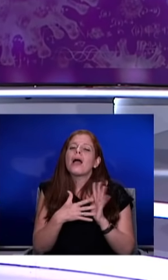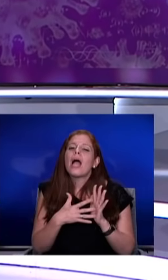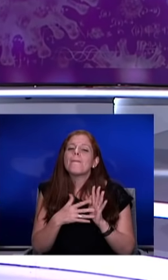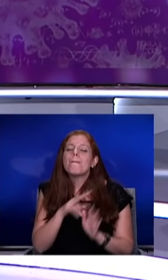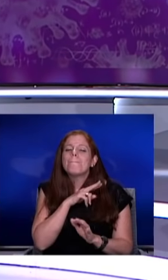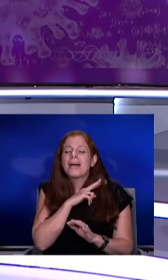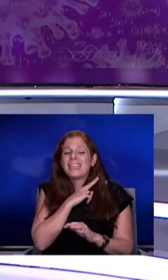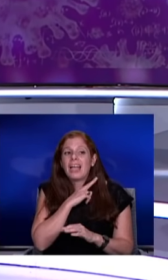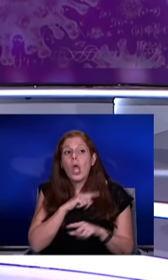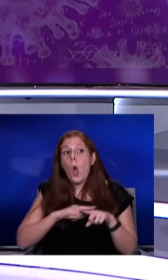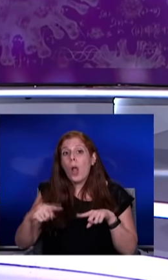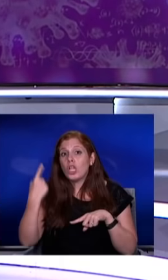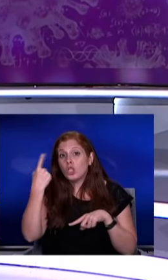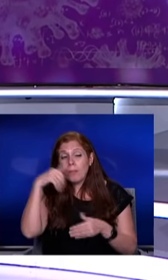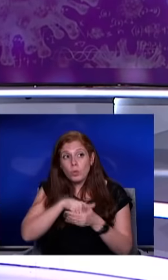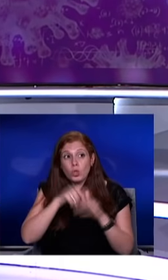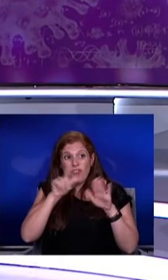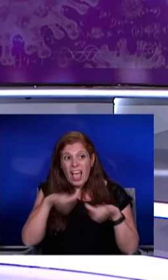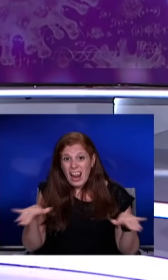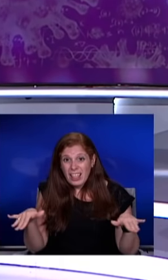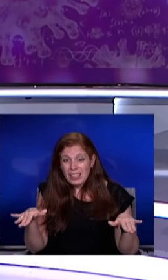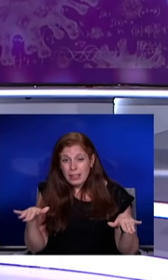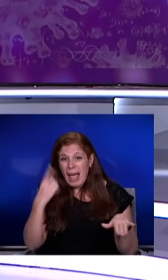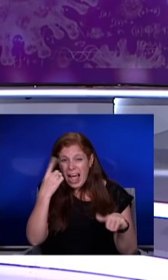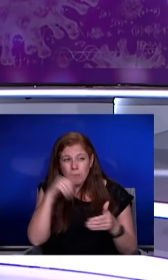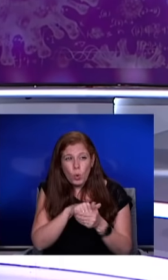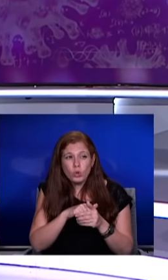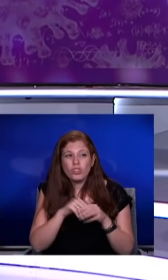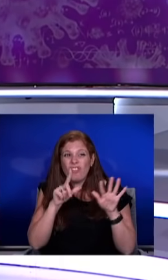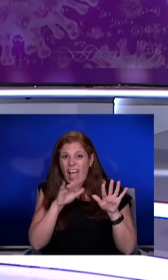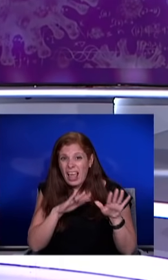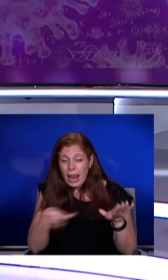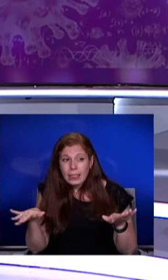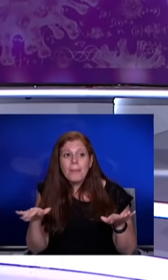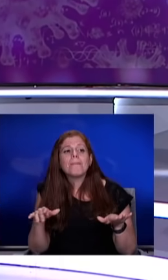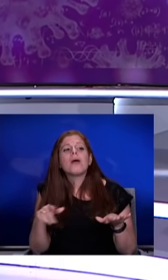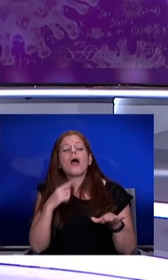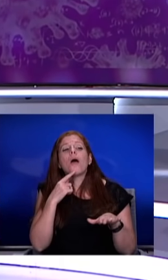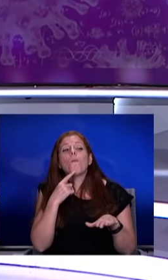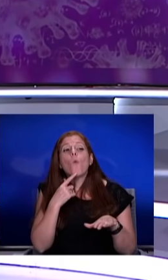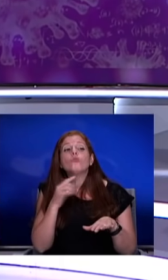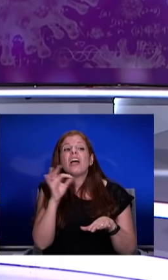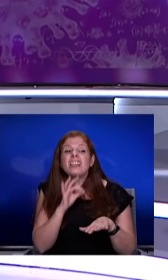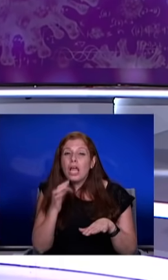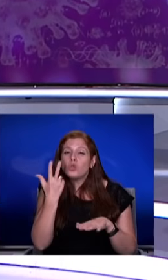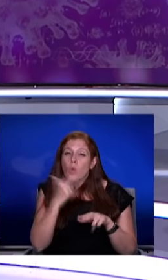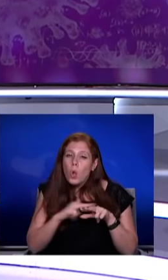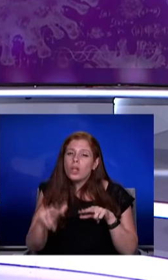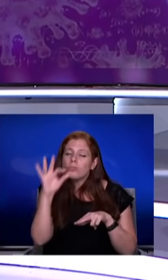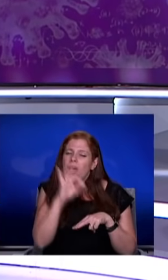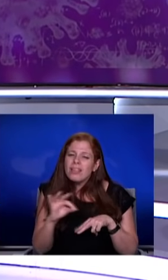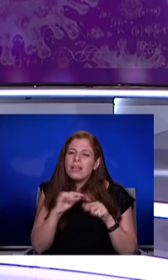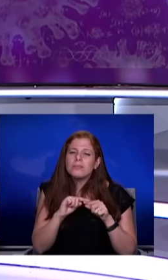אחד מתוך 7 ילדים שנדבקו, סיפר שגם אחרי 3 חודשים הוא עדיין סובל מתסמינים כמו כאבי ראש